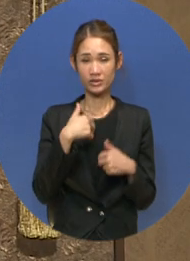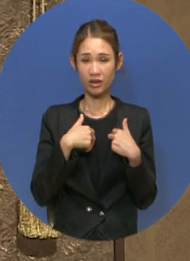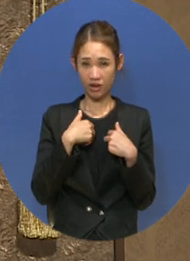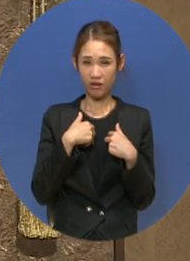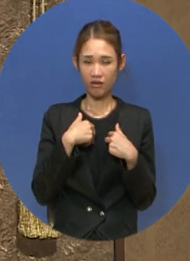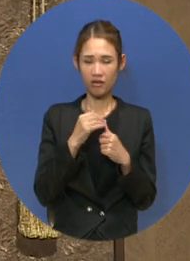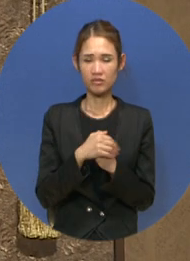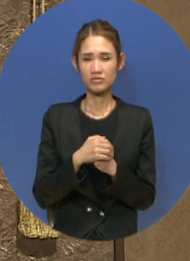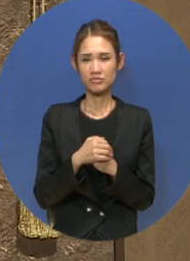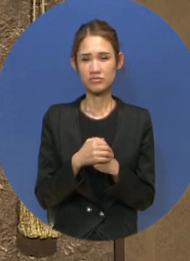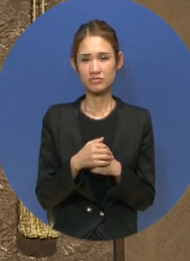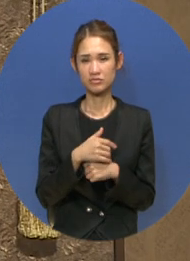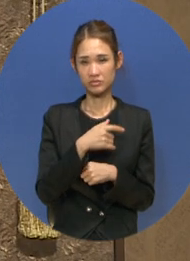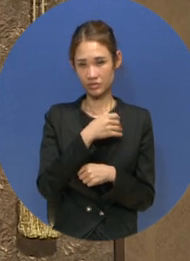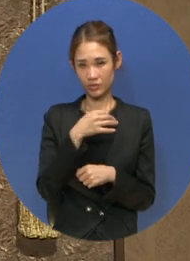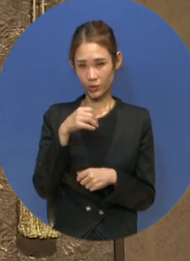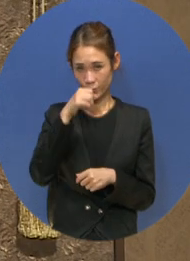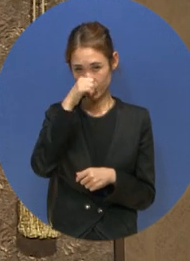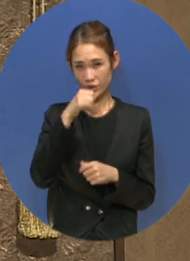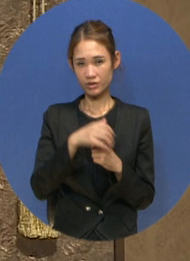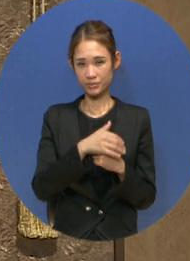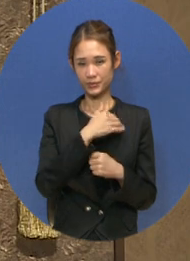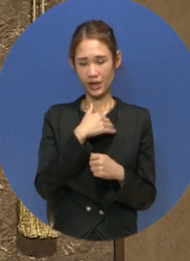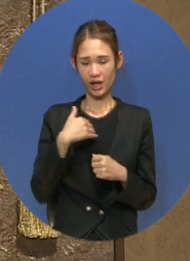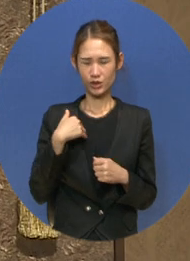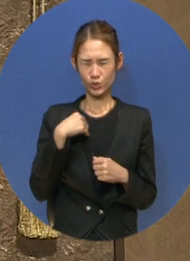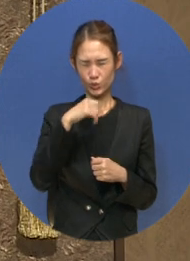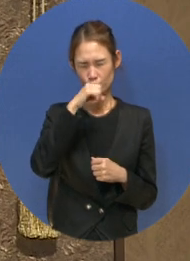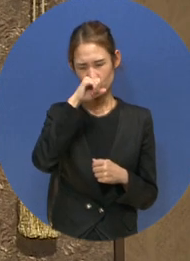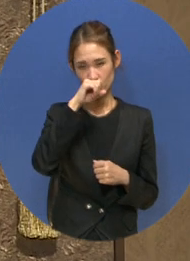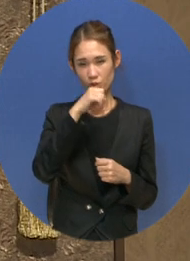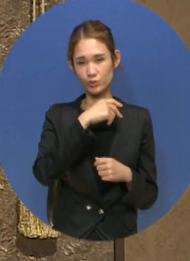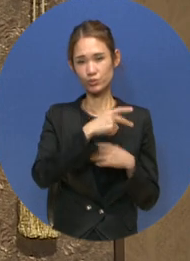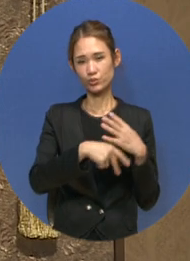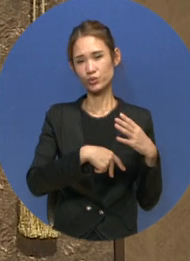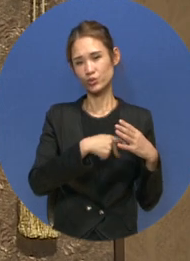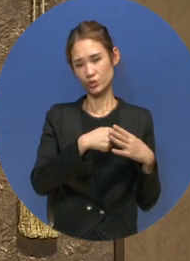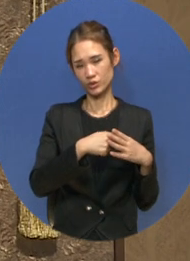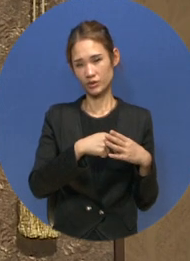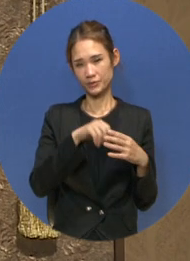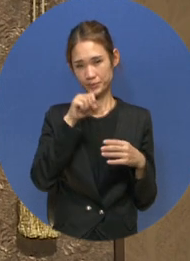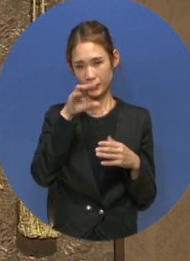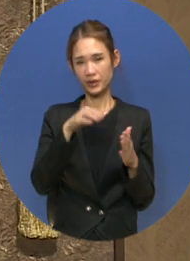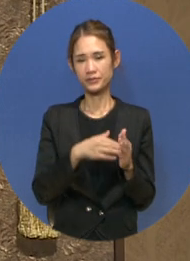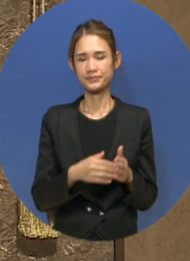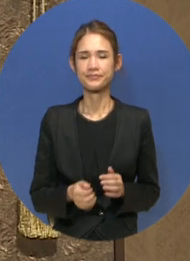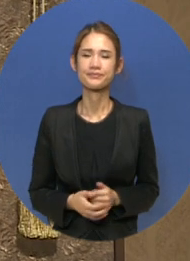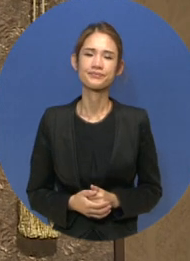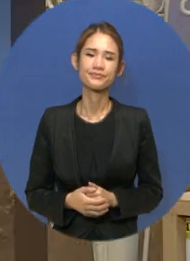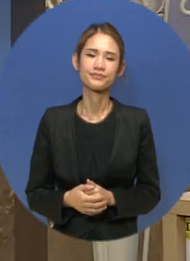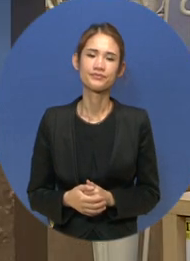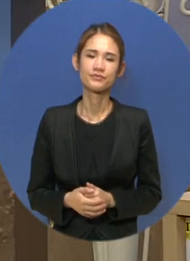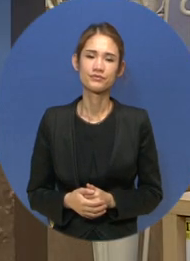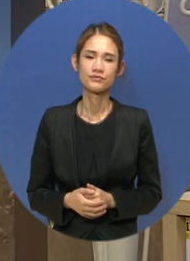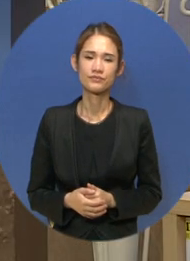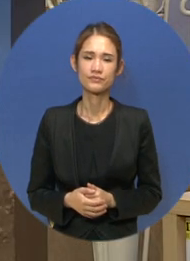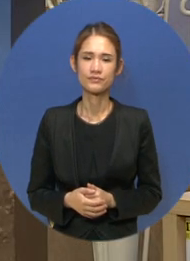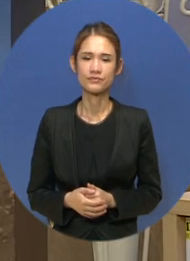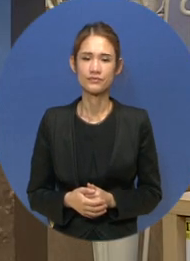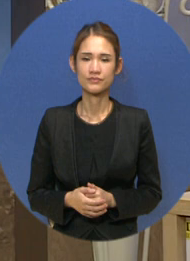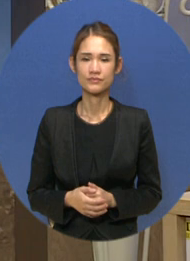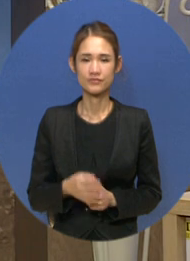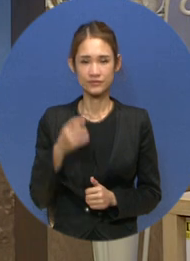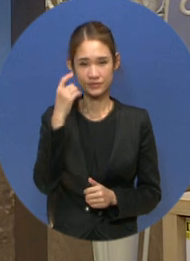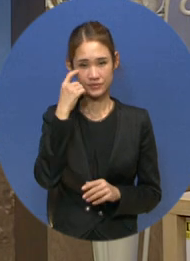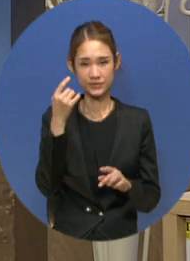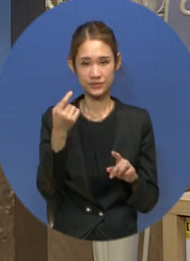재미있어서 굉장히 욕구가 좋고 만족도가 높은 프로그램으로 얘기되고 있습니다. 네. 네. 이제 그러면